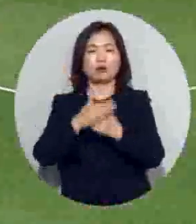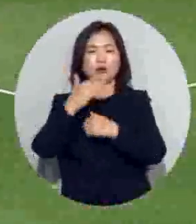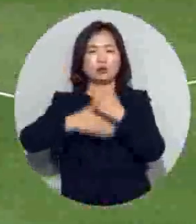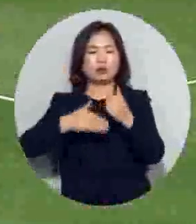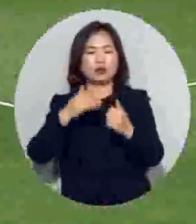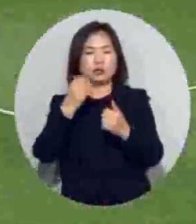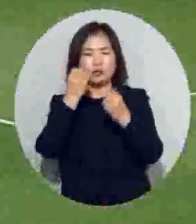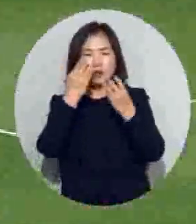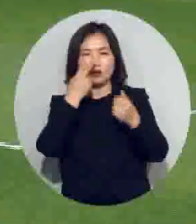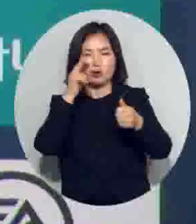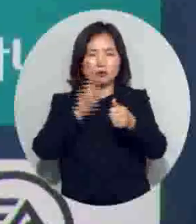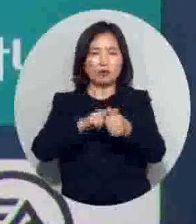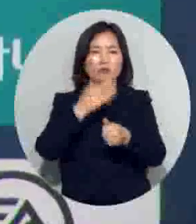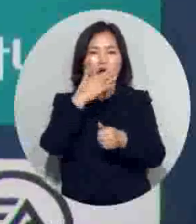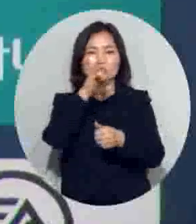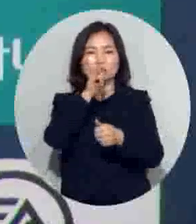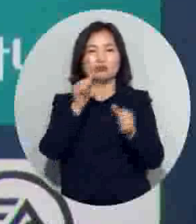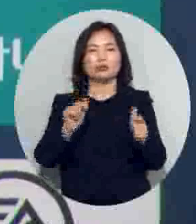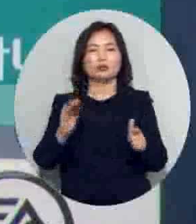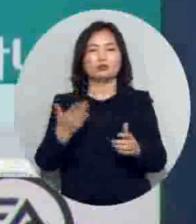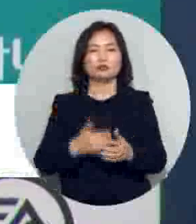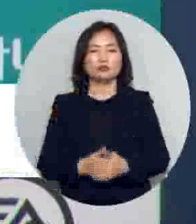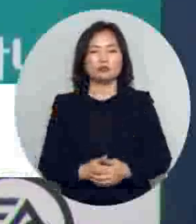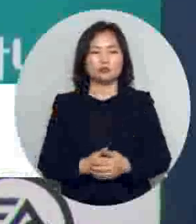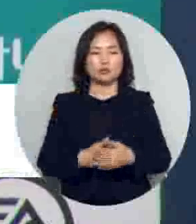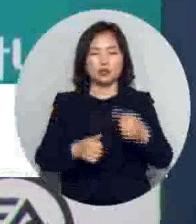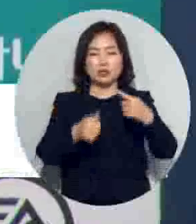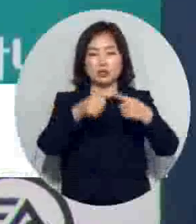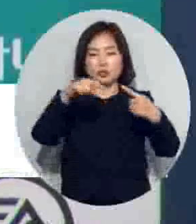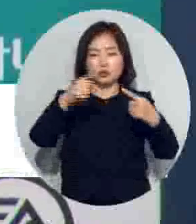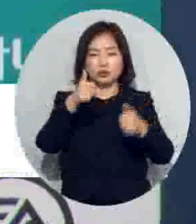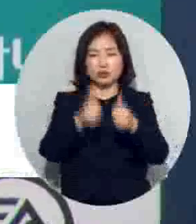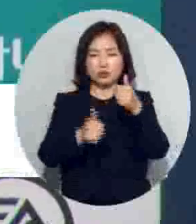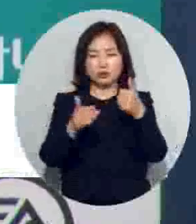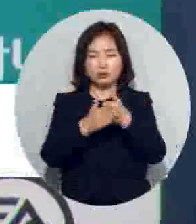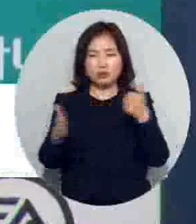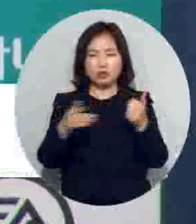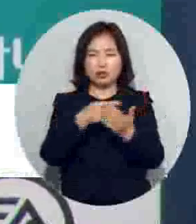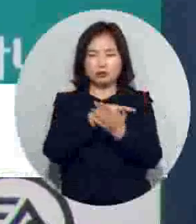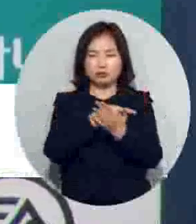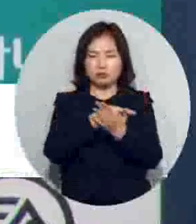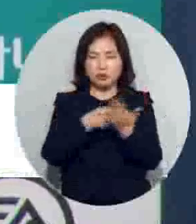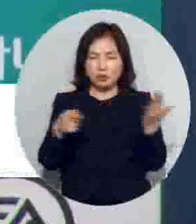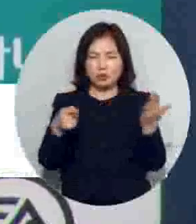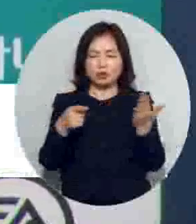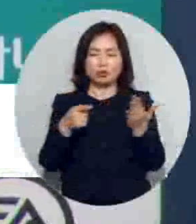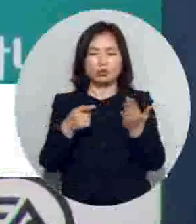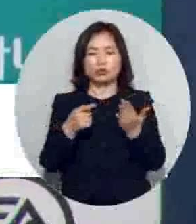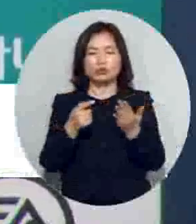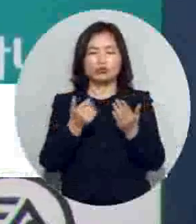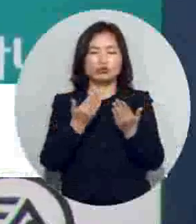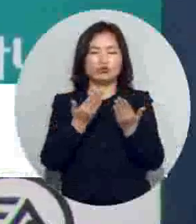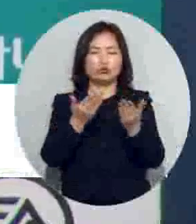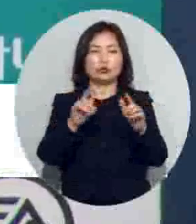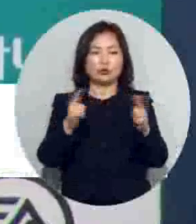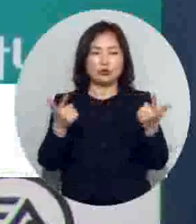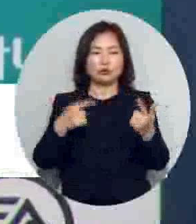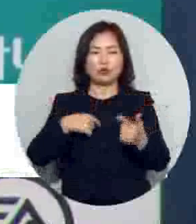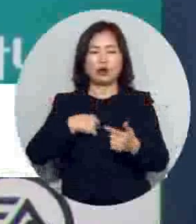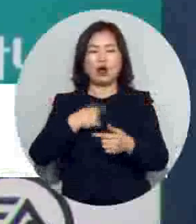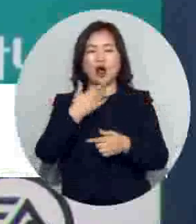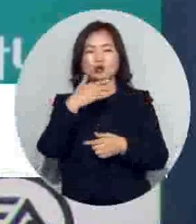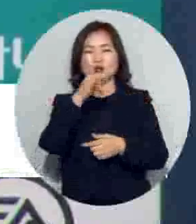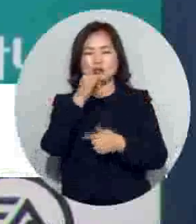가능성으로 돌아왔습니다. 1군 경기였기 때문에 일단 피해를 최대한 안 주고 일단 저 할